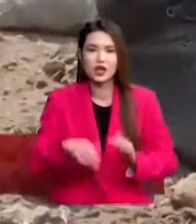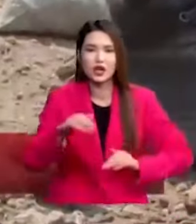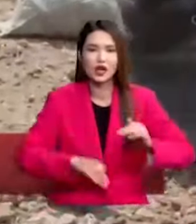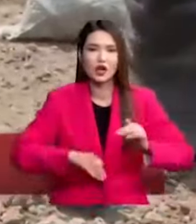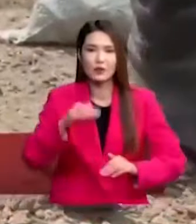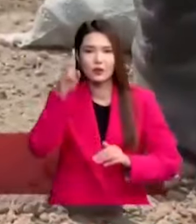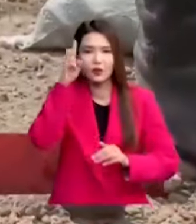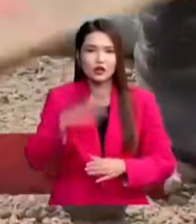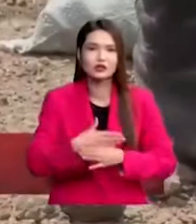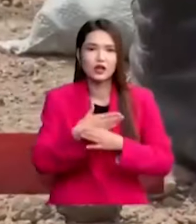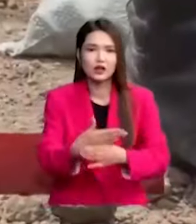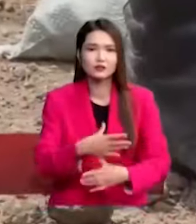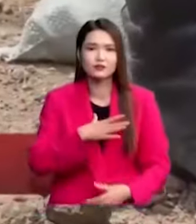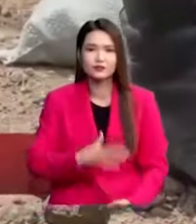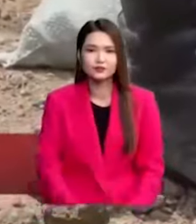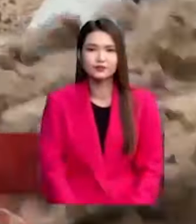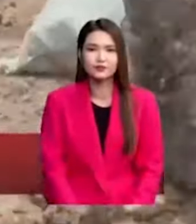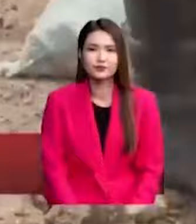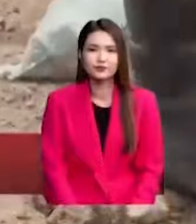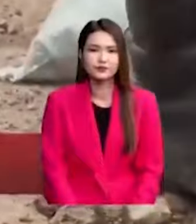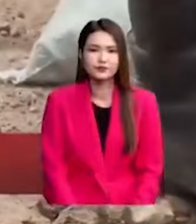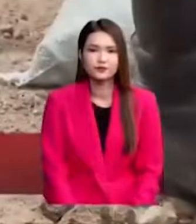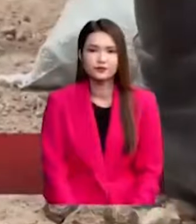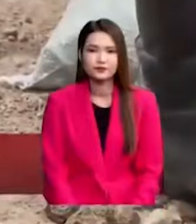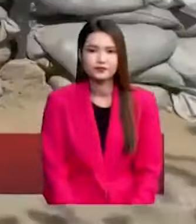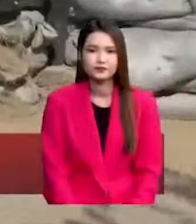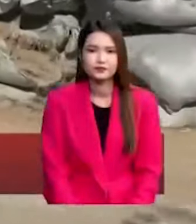жуық гуманитарлық көмек жіберілді.